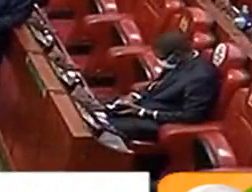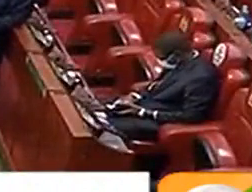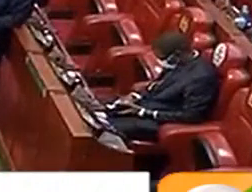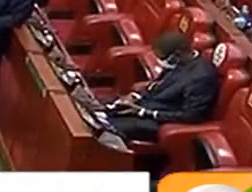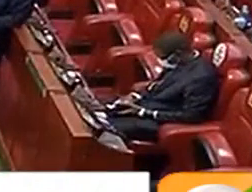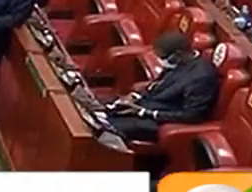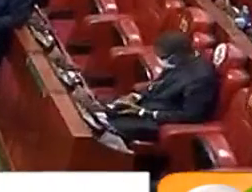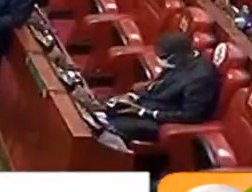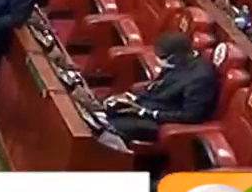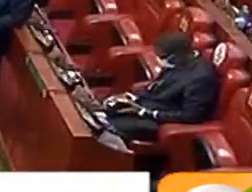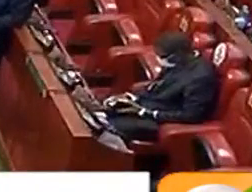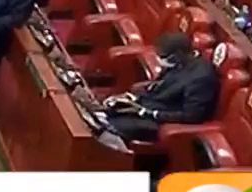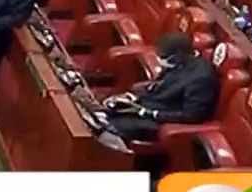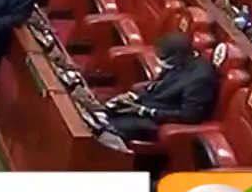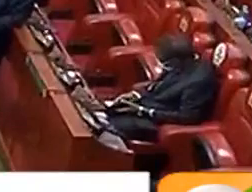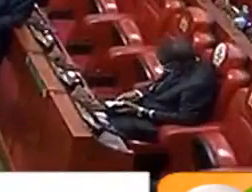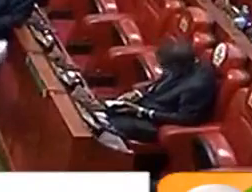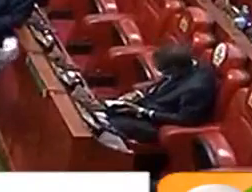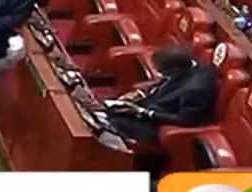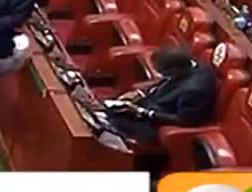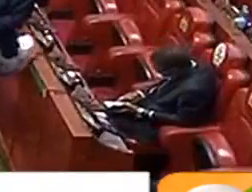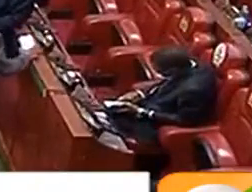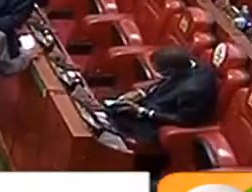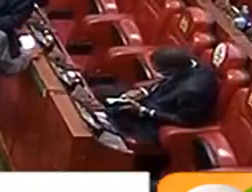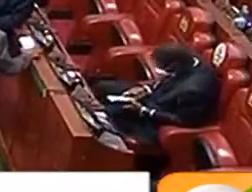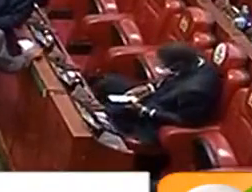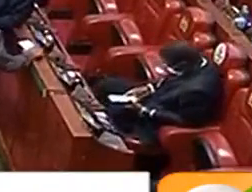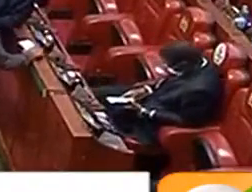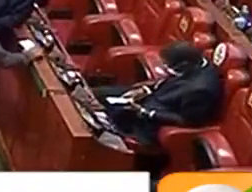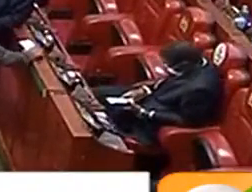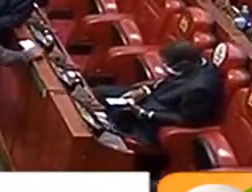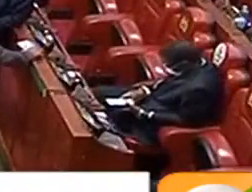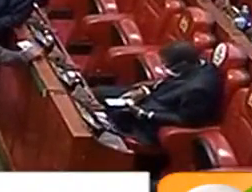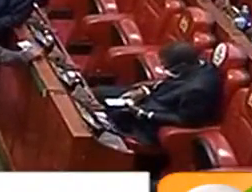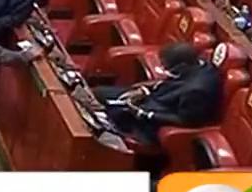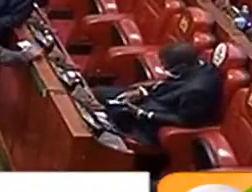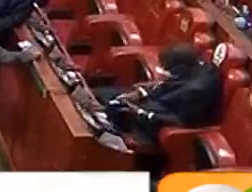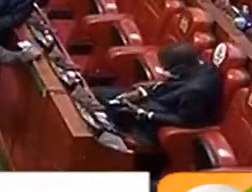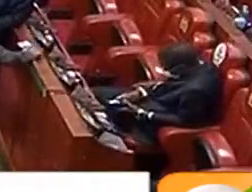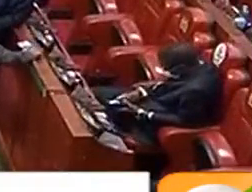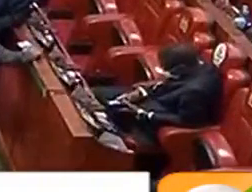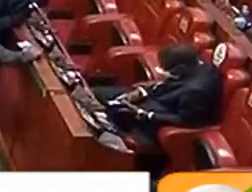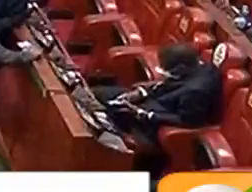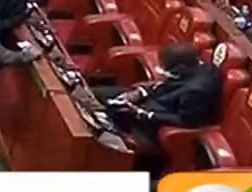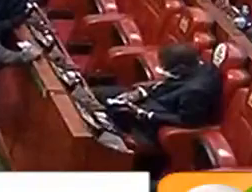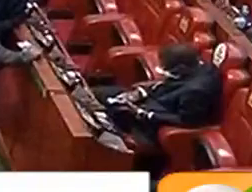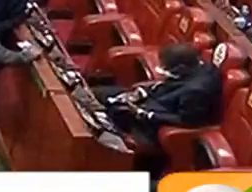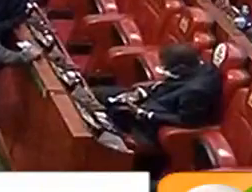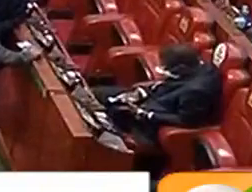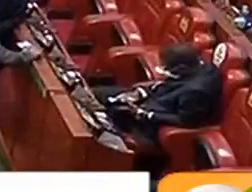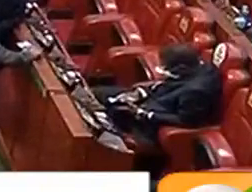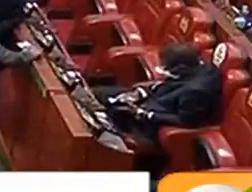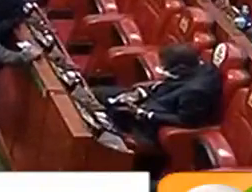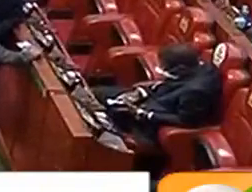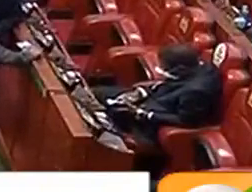na wabunge Ndindi Nyoro, Kimani Ishungwa, Silvanus Osoro, Sisili Mbarire na Didmas Baraza.